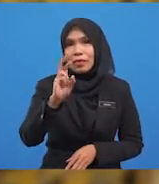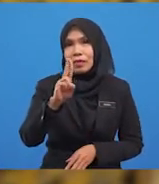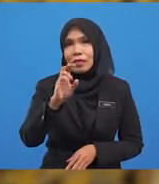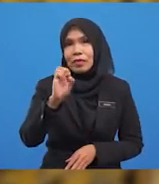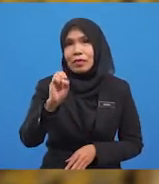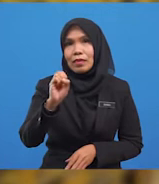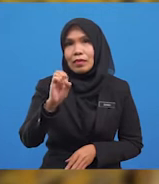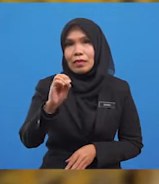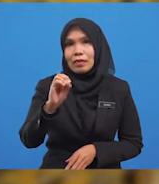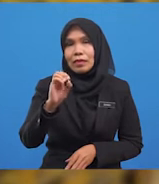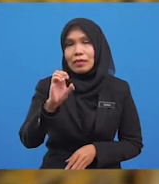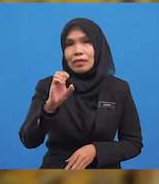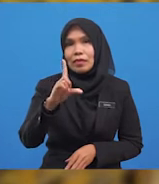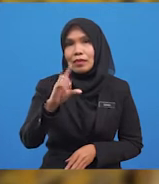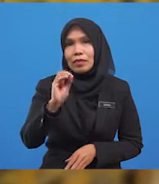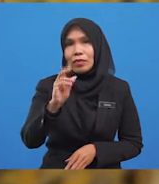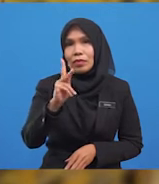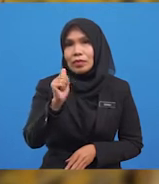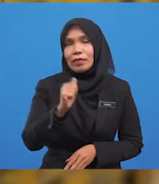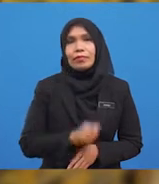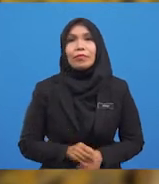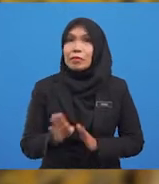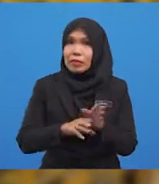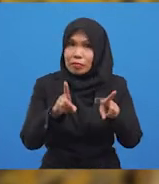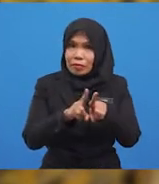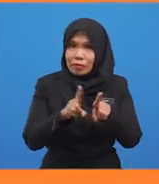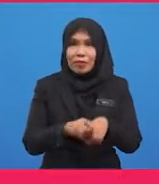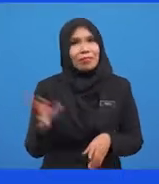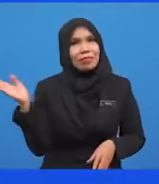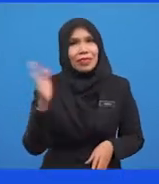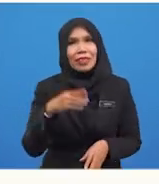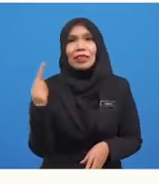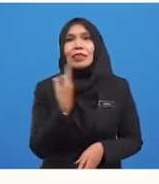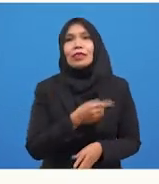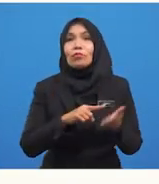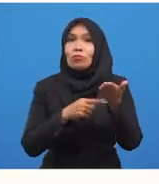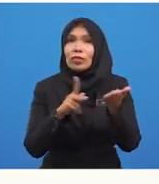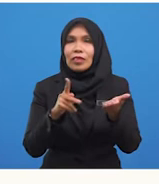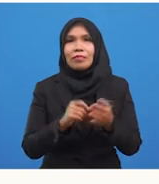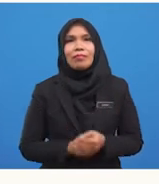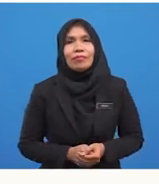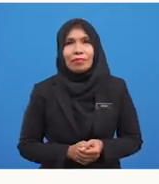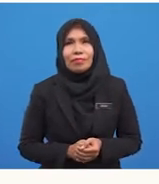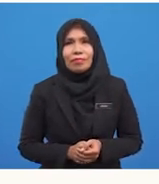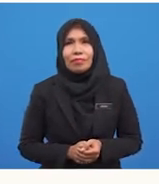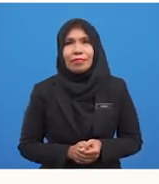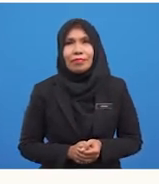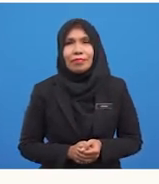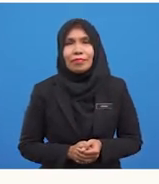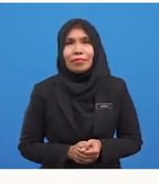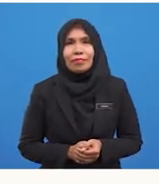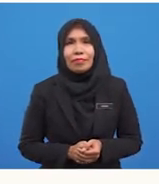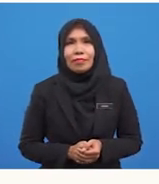Boleh. Apa salahnya? Mari kita mulakan. Santap